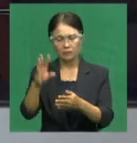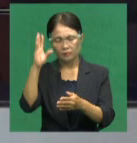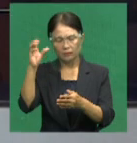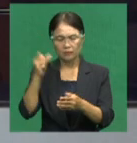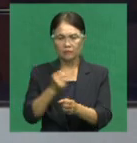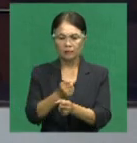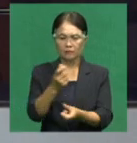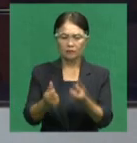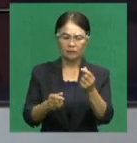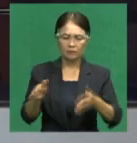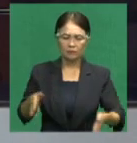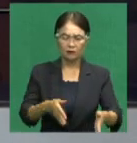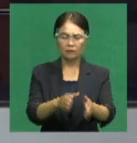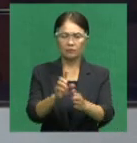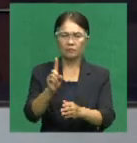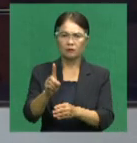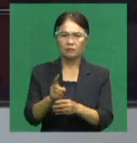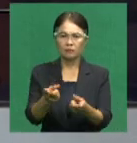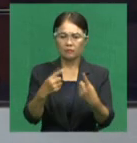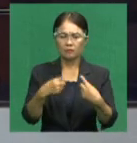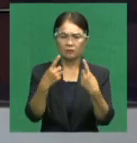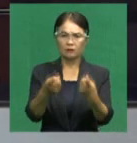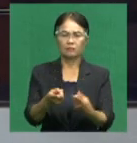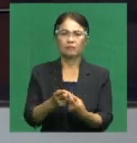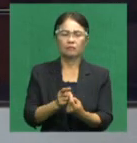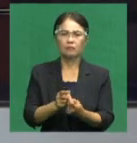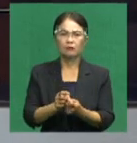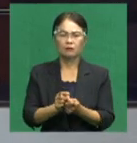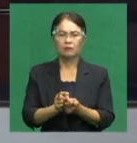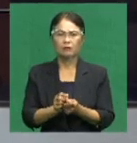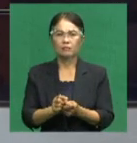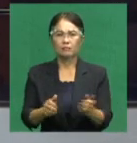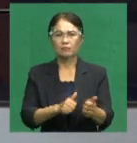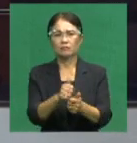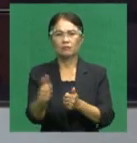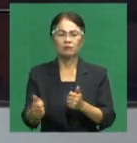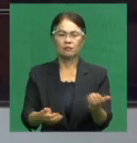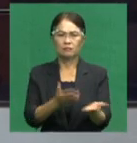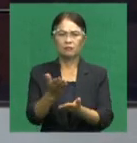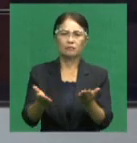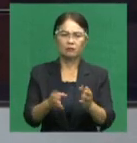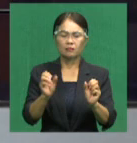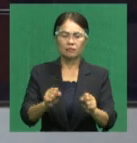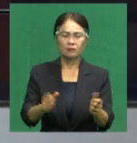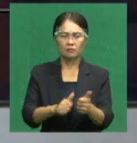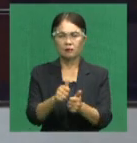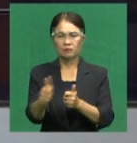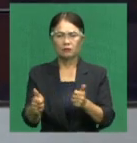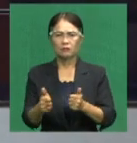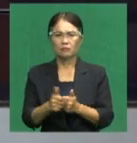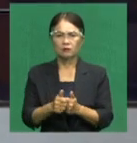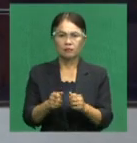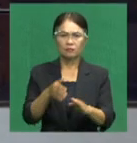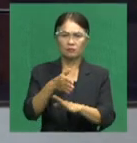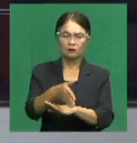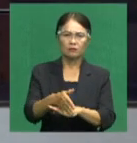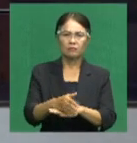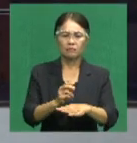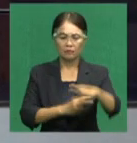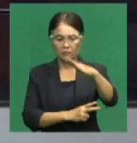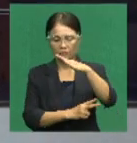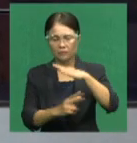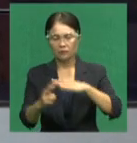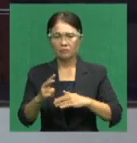លោកដានីងដែលធ្វើដំណើរតាមបណ្ដោយផ្លូវជាតិលេខ1ទៅមកបាទសូមឲ្យបញ្ជិះបើសិនបើជាអាចជិះបានទៅឆ្លងកាត់នៅ